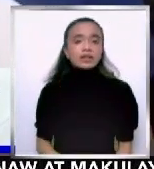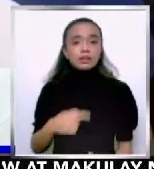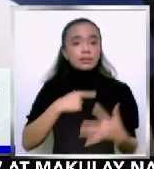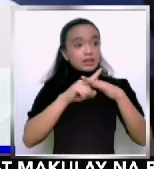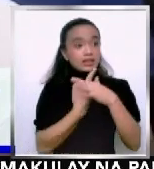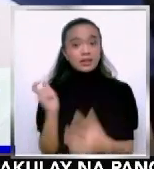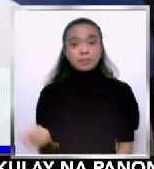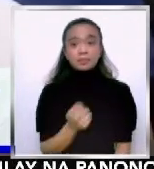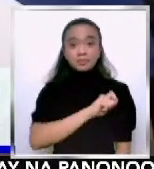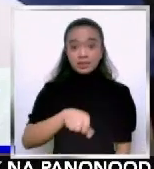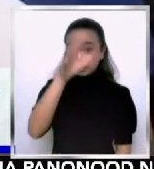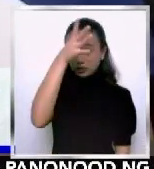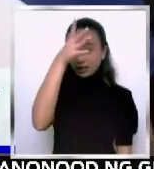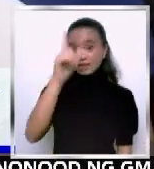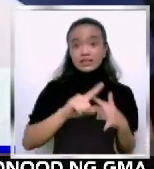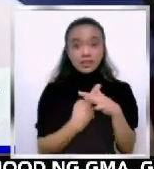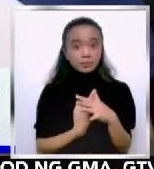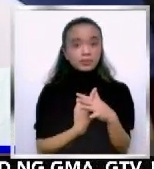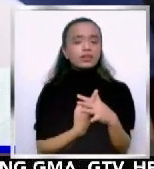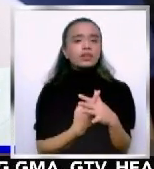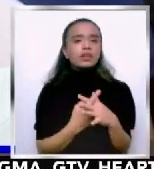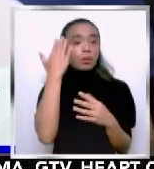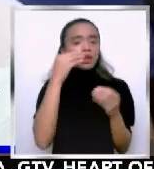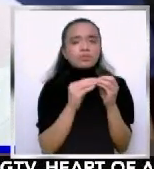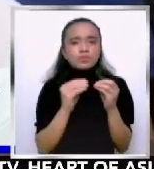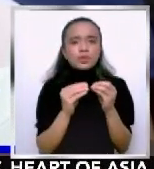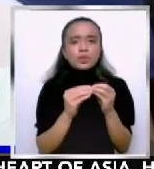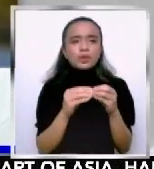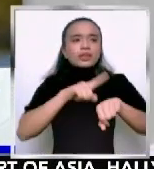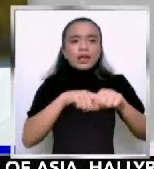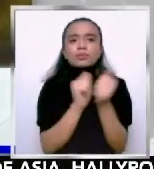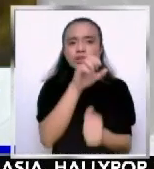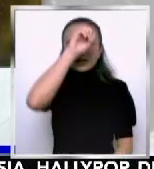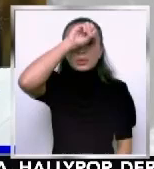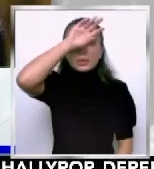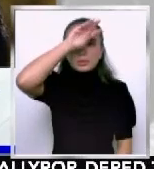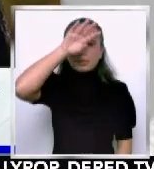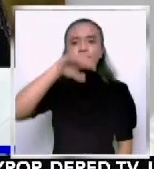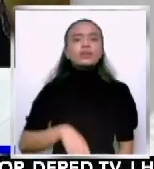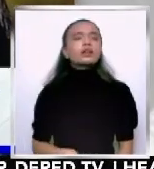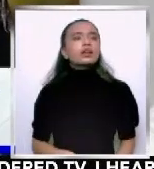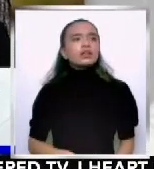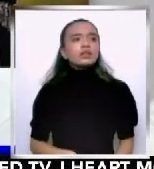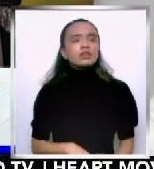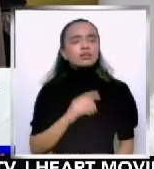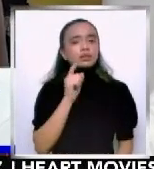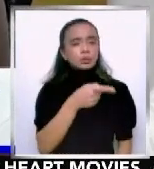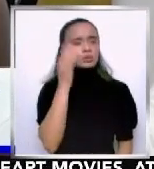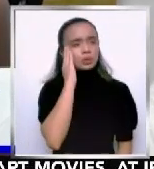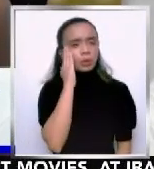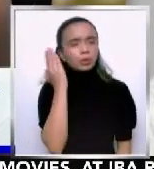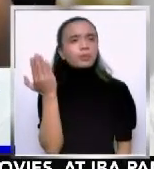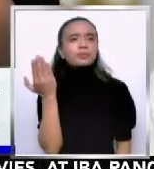brother starting tennis was really to spend more time with lolo. And you know, it